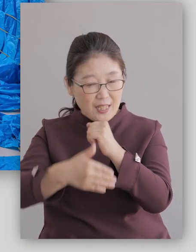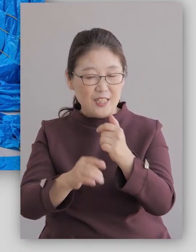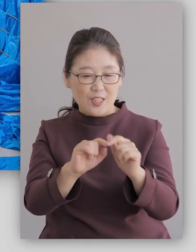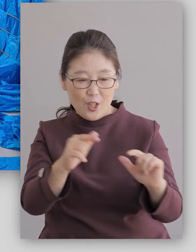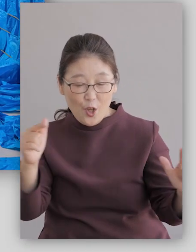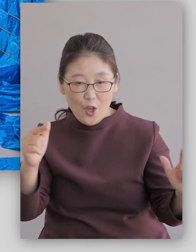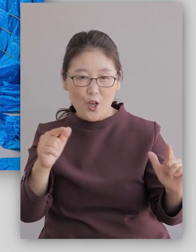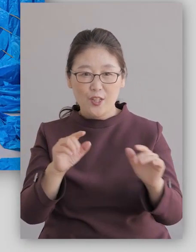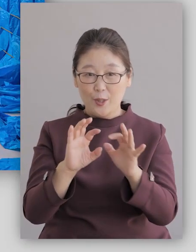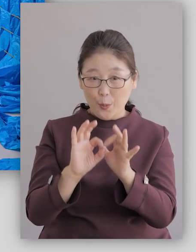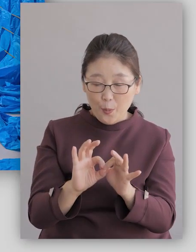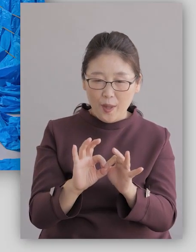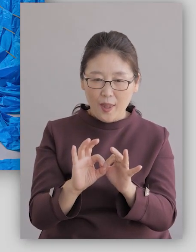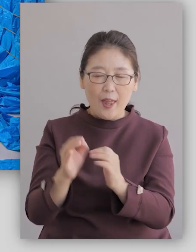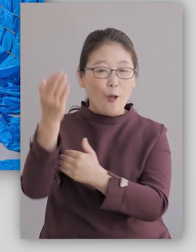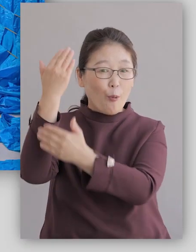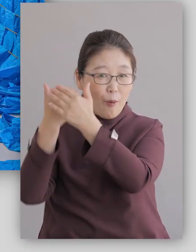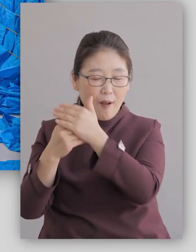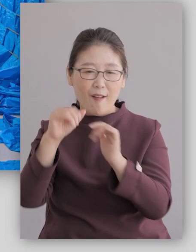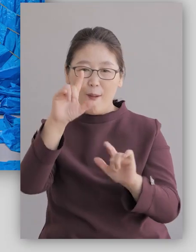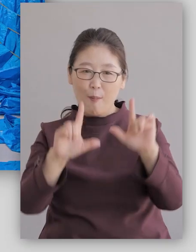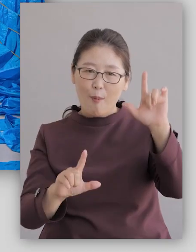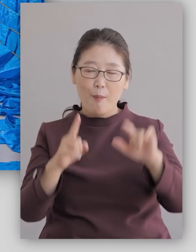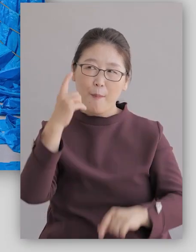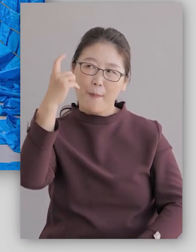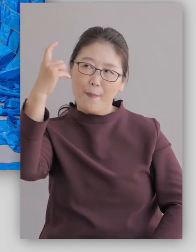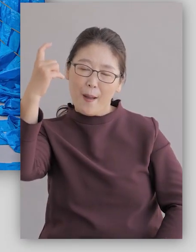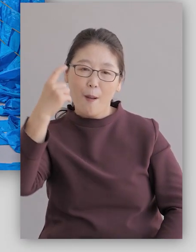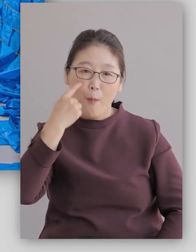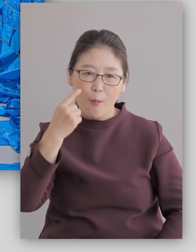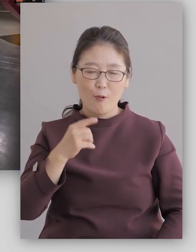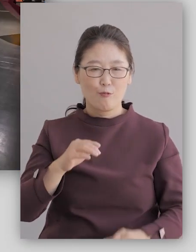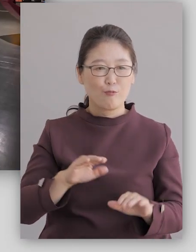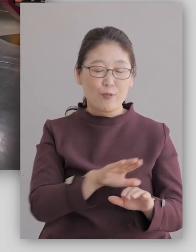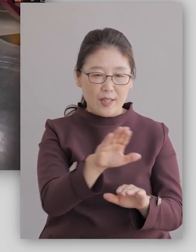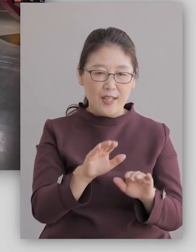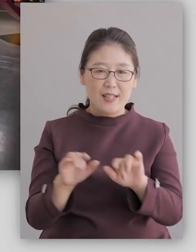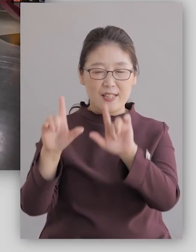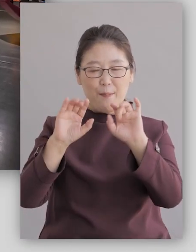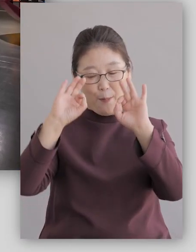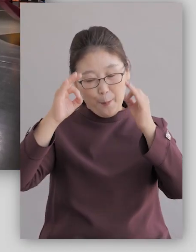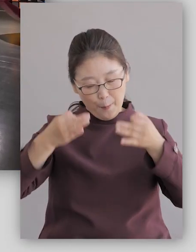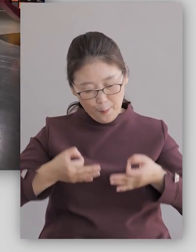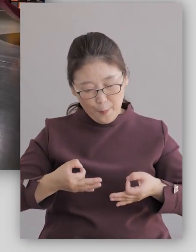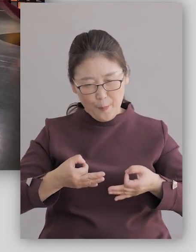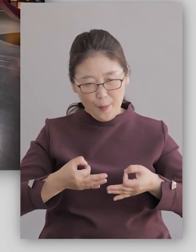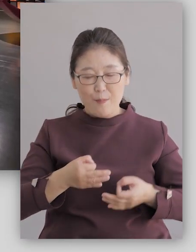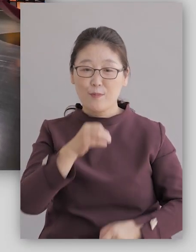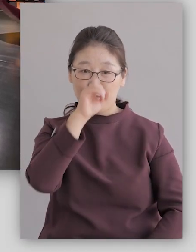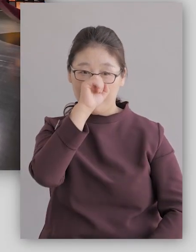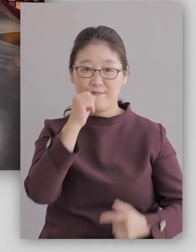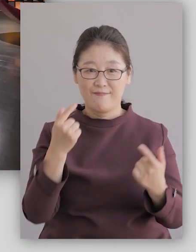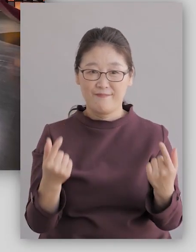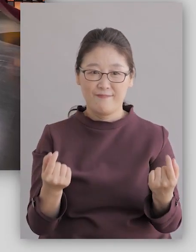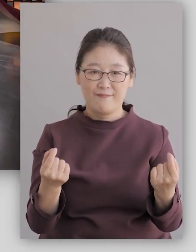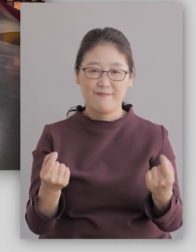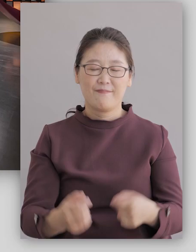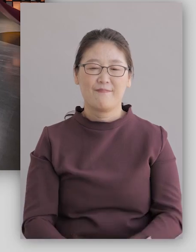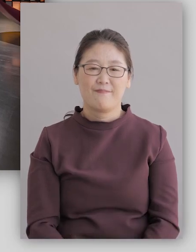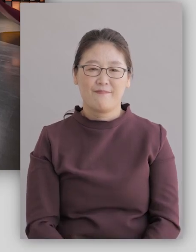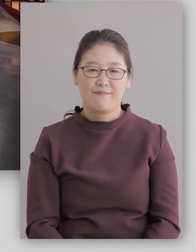한번 상상을 해보고 우리들의 삶을 또 되돌아보는 시간을 가질 수가 있게